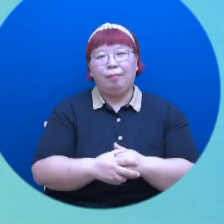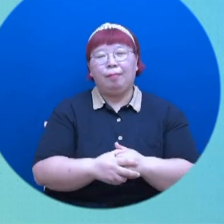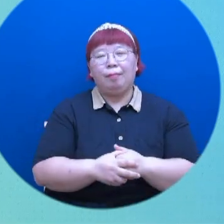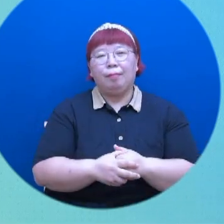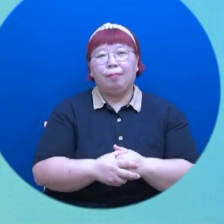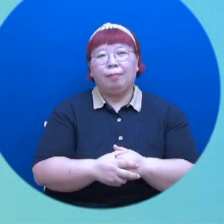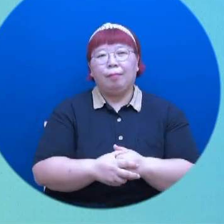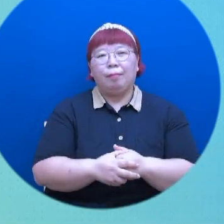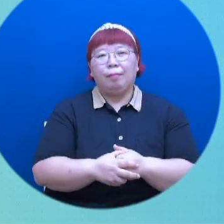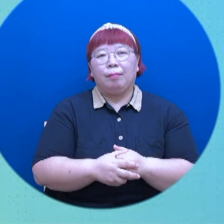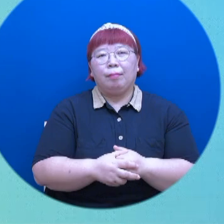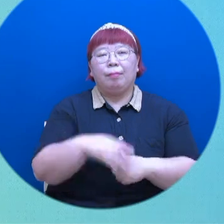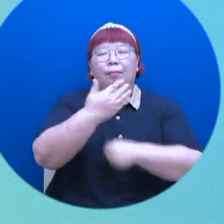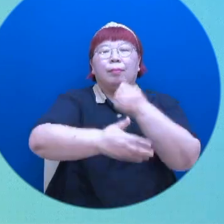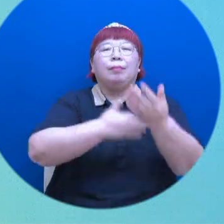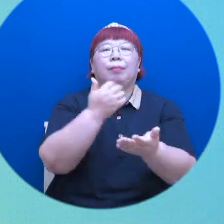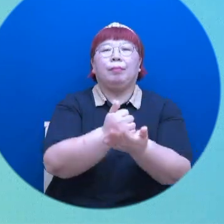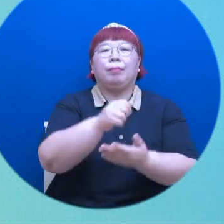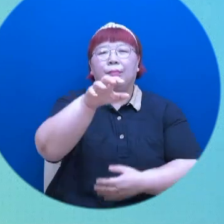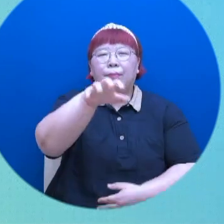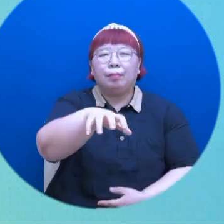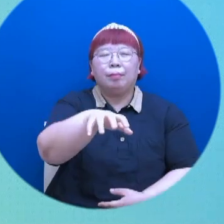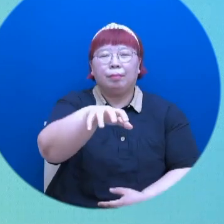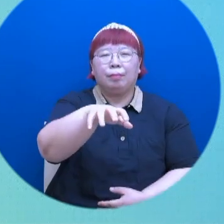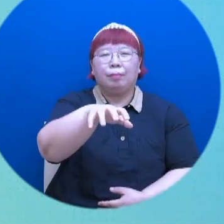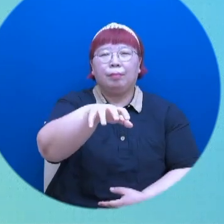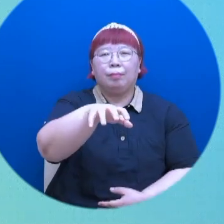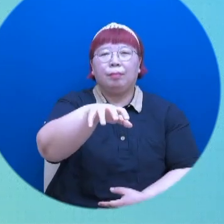그리고 하나님 앞에서